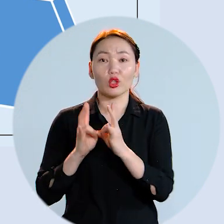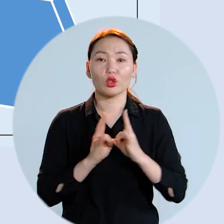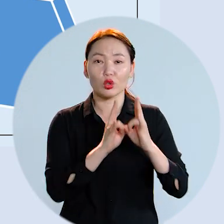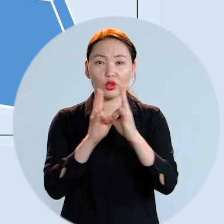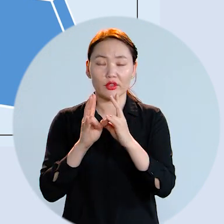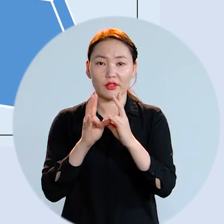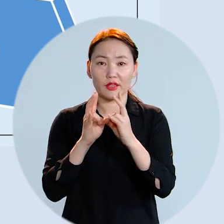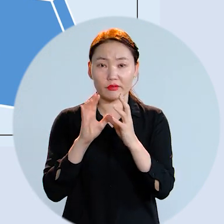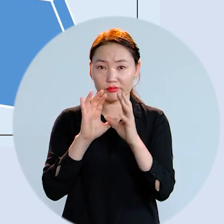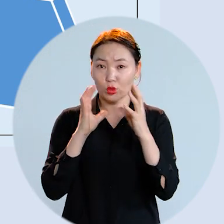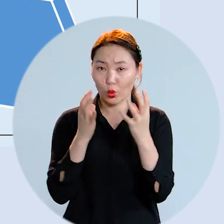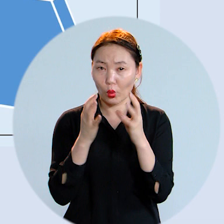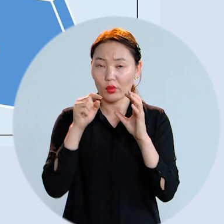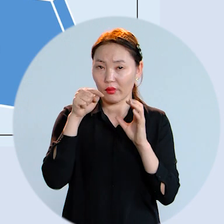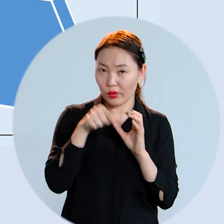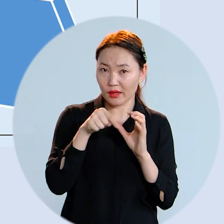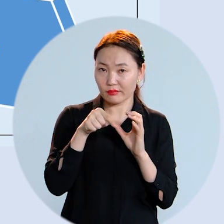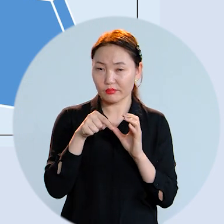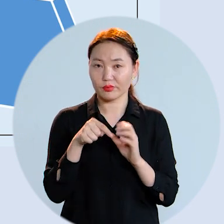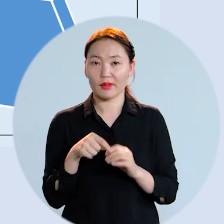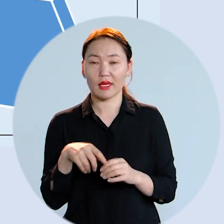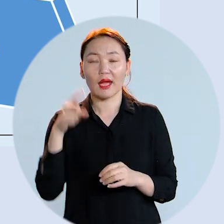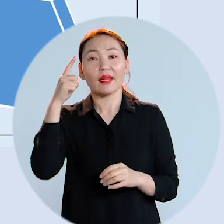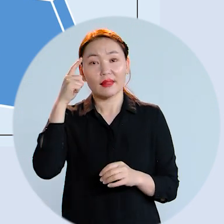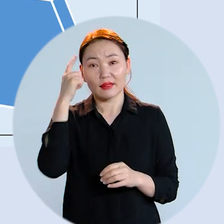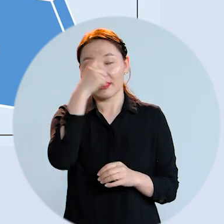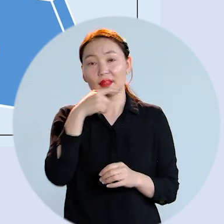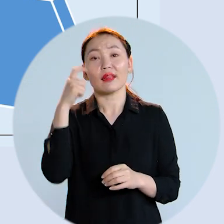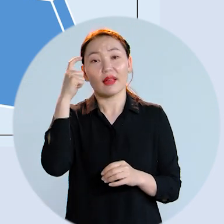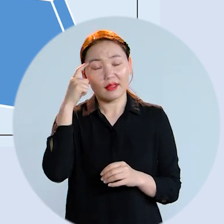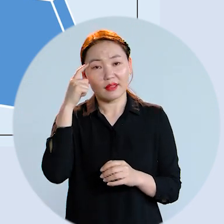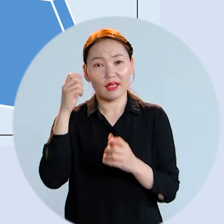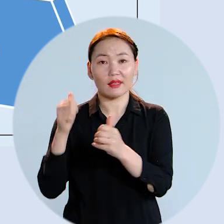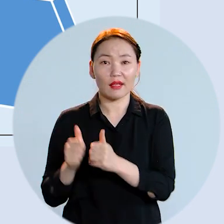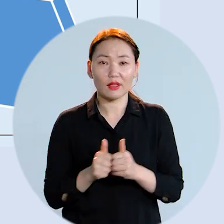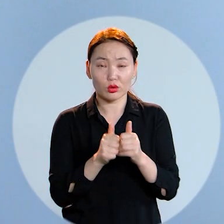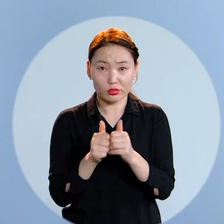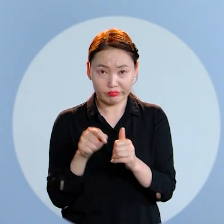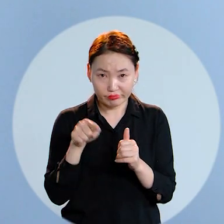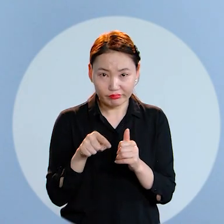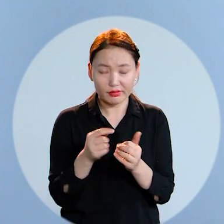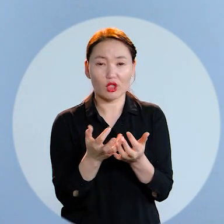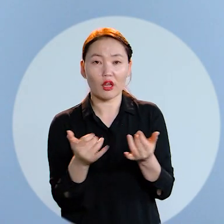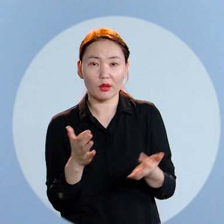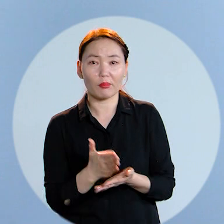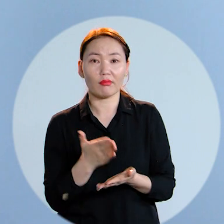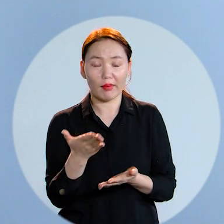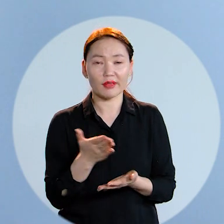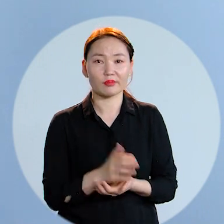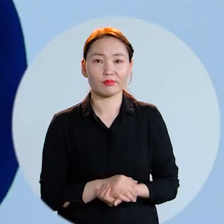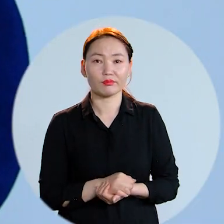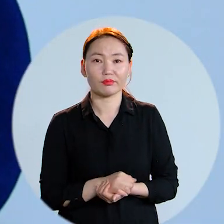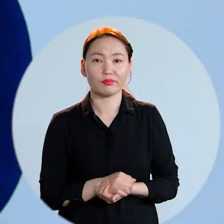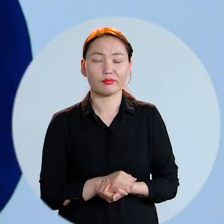Тэгэхээр одоо нөгөө танил буюу найзууд бол хүн нэлээд олон тоотой байдаг байх нэ гэдгийг та бүхэн маань тэр зургнаас харсан